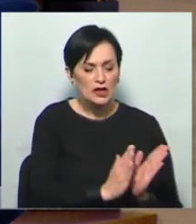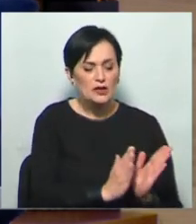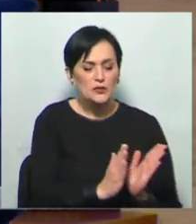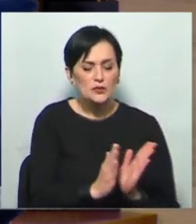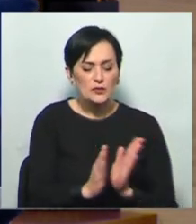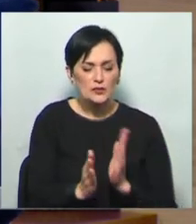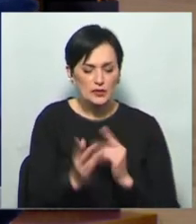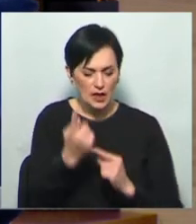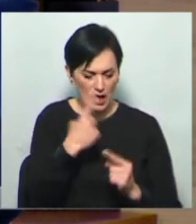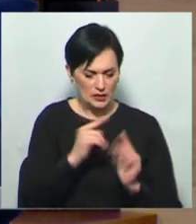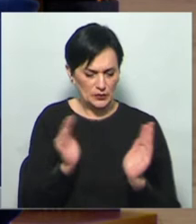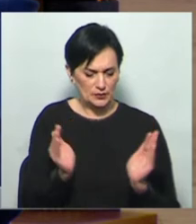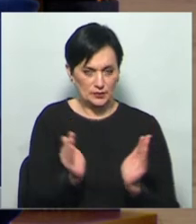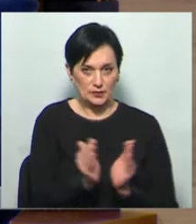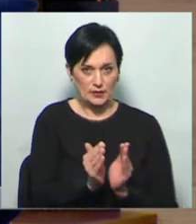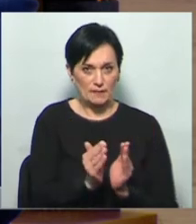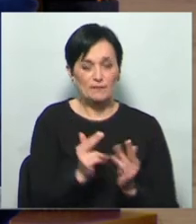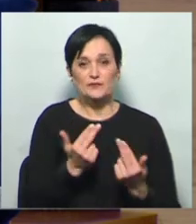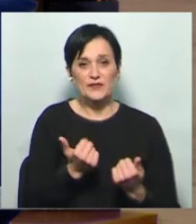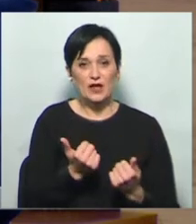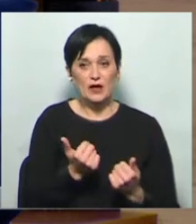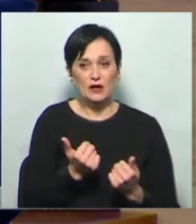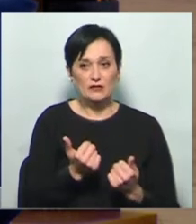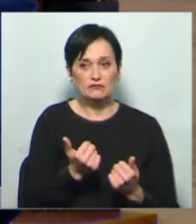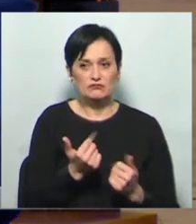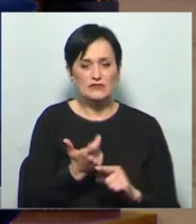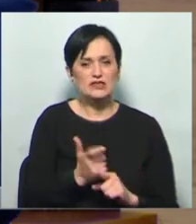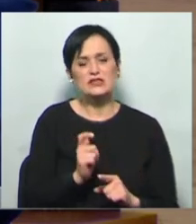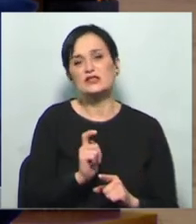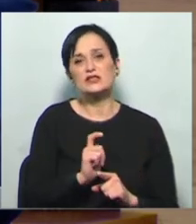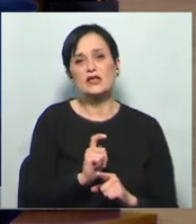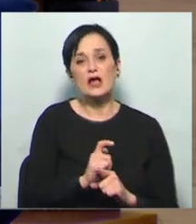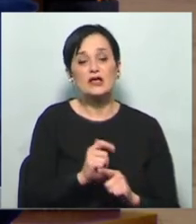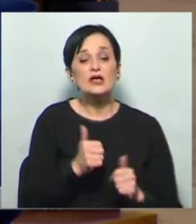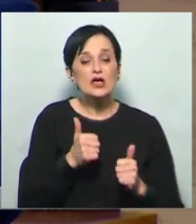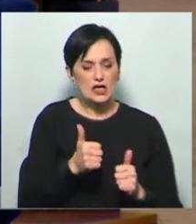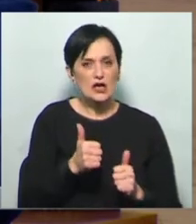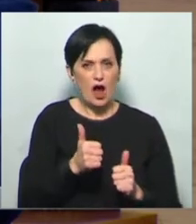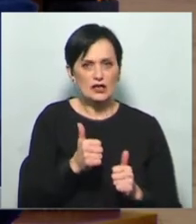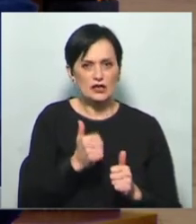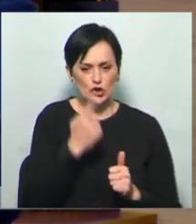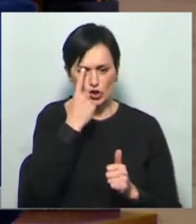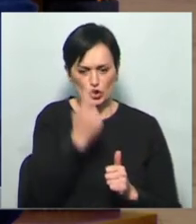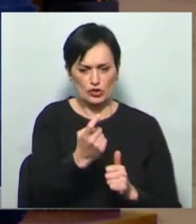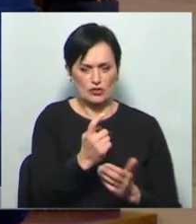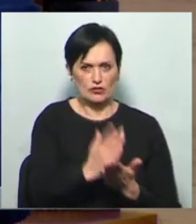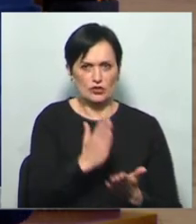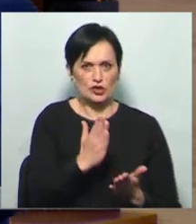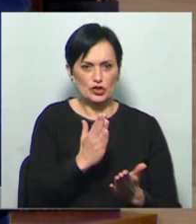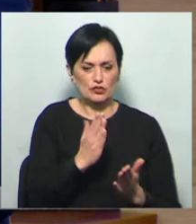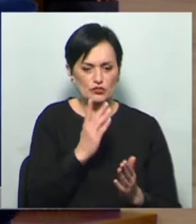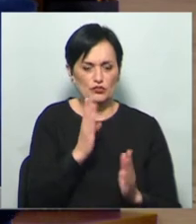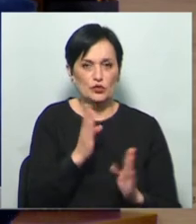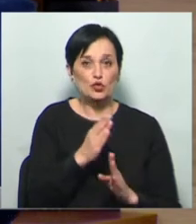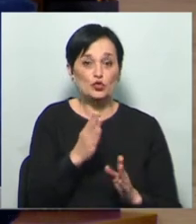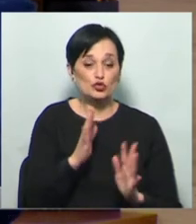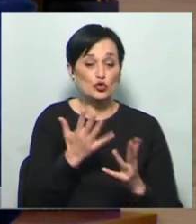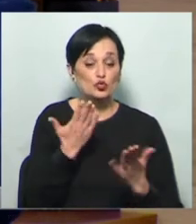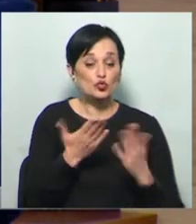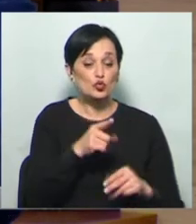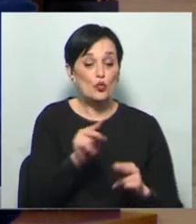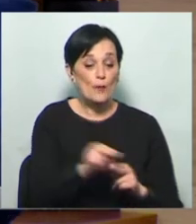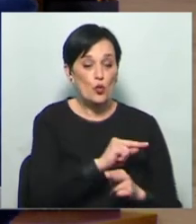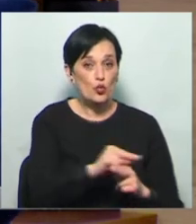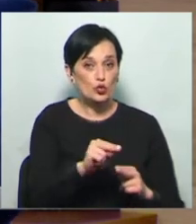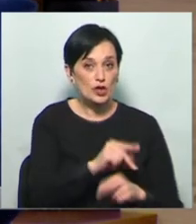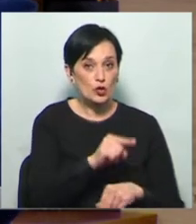ხოლმე და ძალიან ესე კარგი პროგნოზულად კარგი შემთხვევა თუ რა თქმა უნდა ჩაიტარა ეს